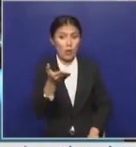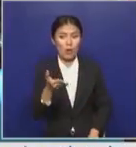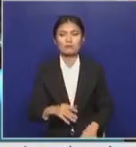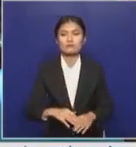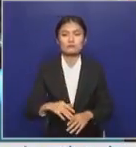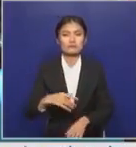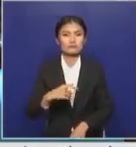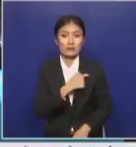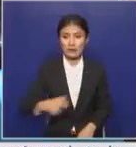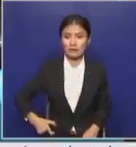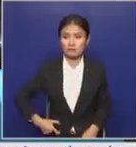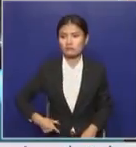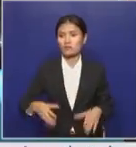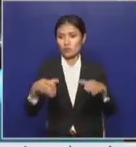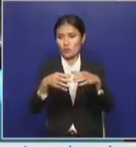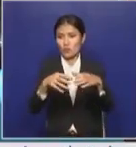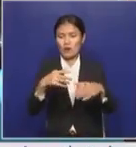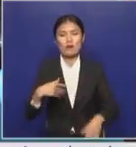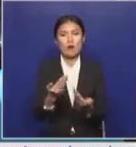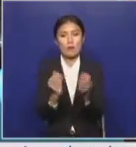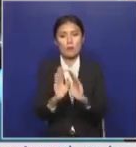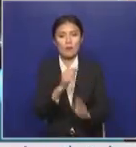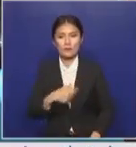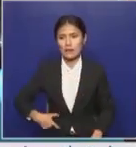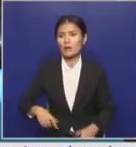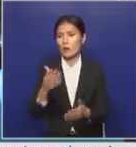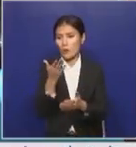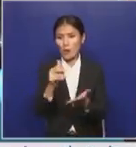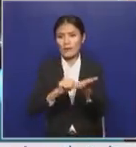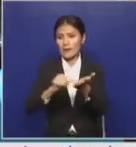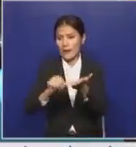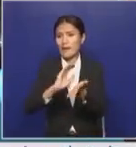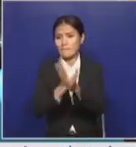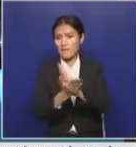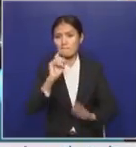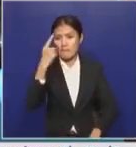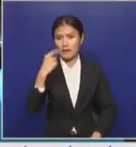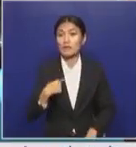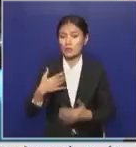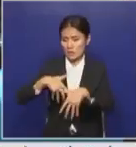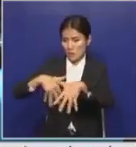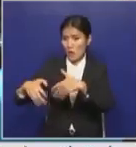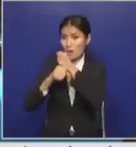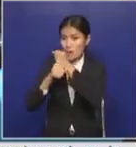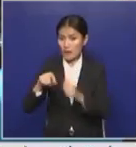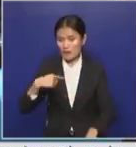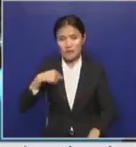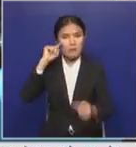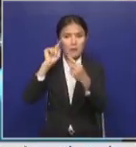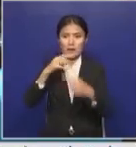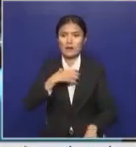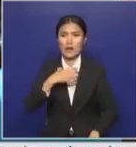ติดตั้งเวลานับเป้าหมายหลักของการนำผู้ชมรมก็คือข้อดีศาสตร์ที่จะปฏิรูปสถาบัน